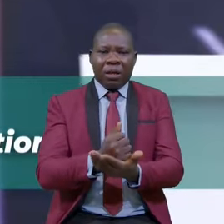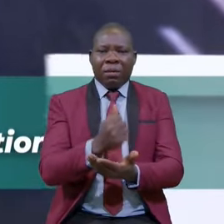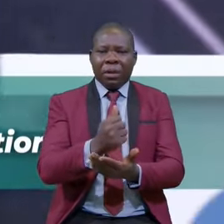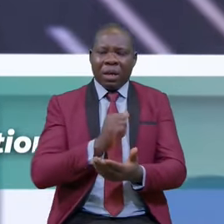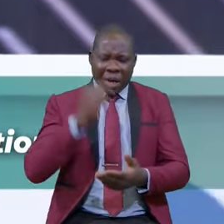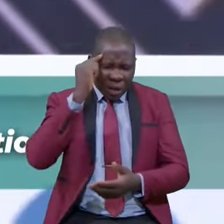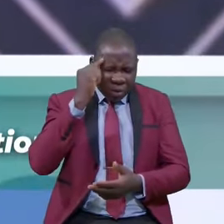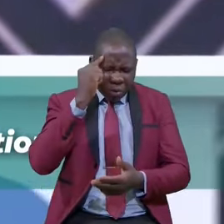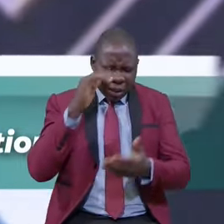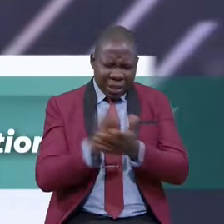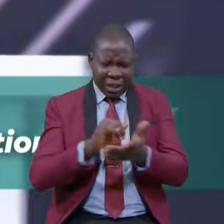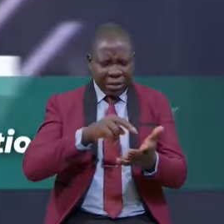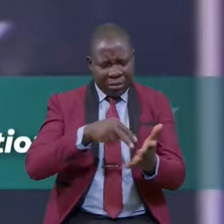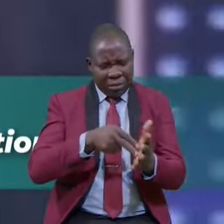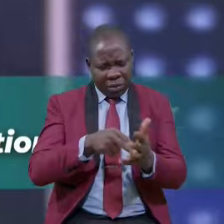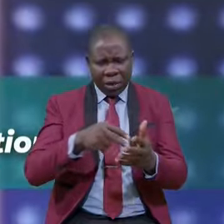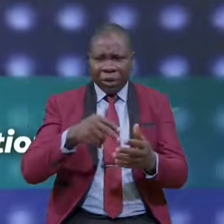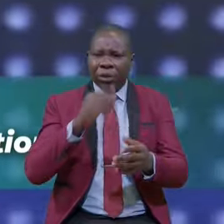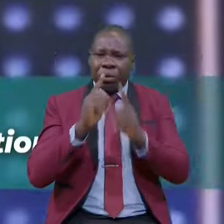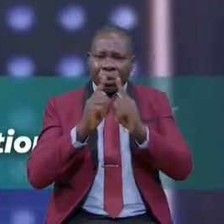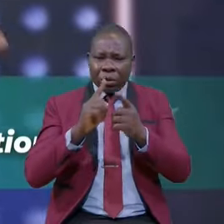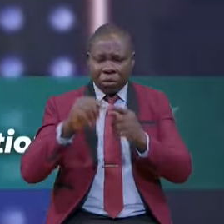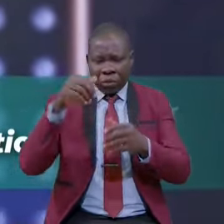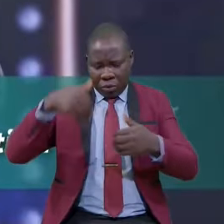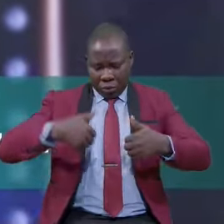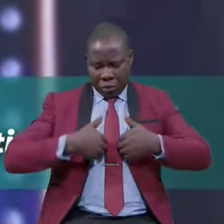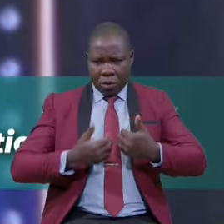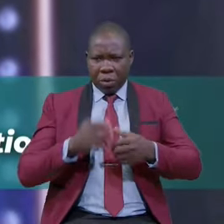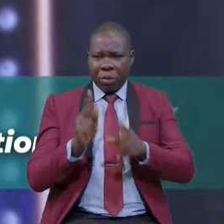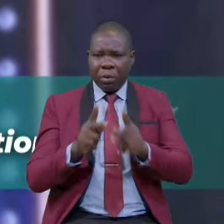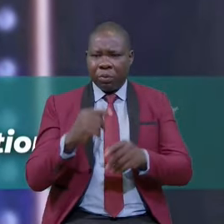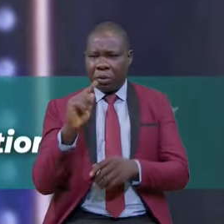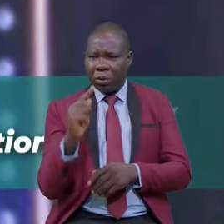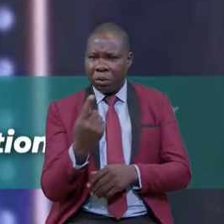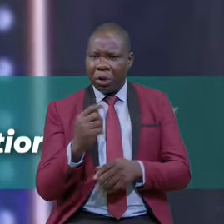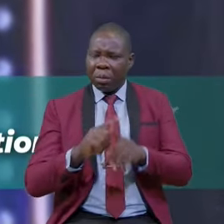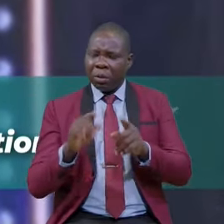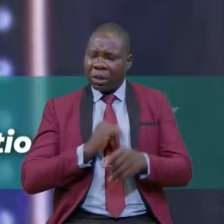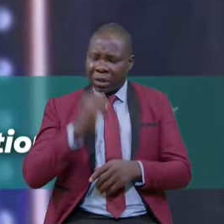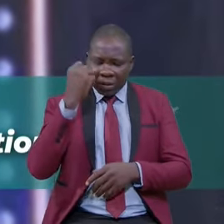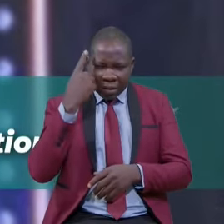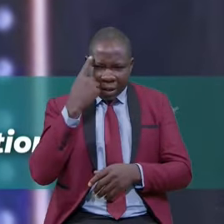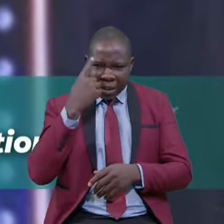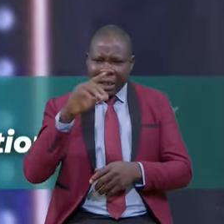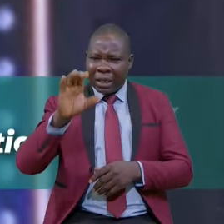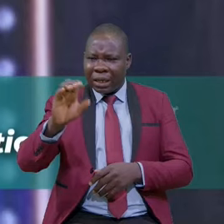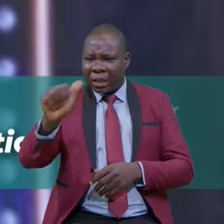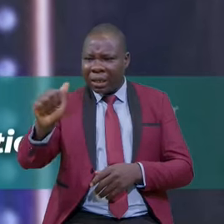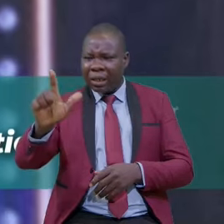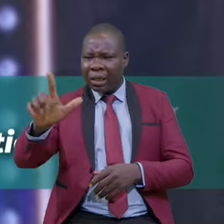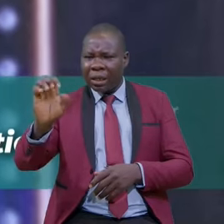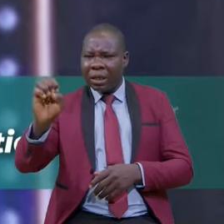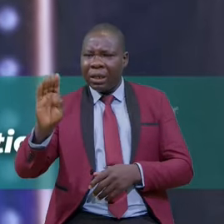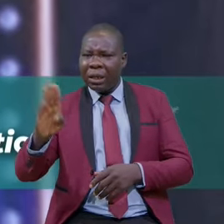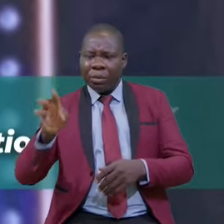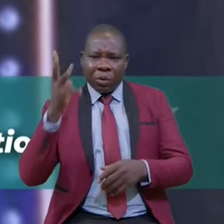croyais que c'est sur les jeunes seulement qui peuvent le faire. Et Caleb dit, ah, c'est maintenant que je veux me